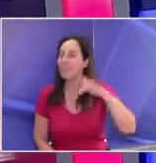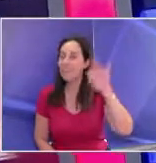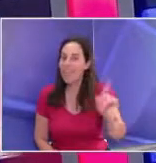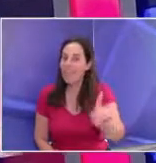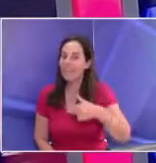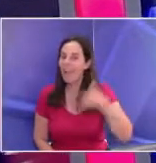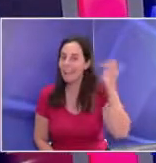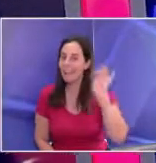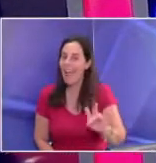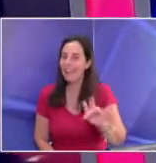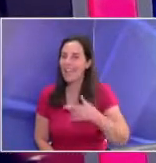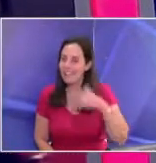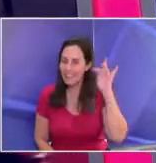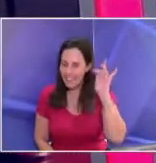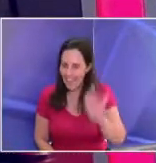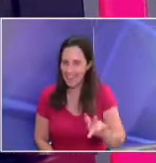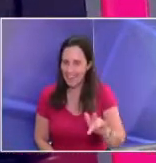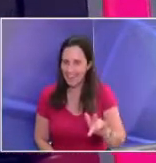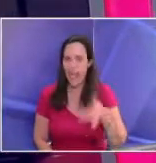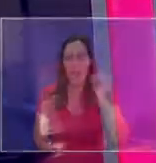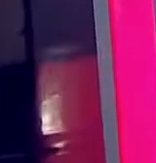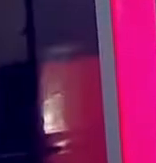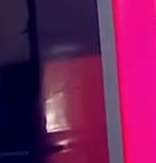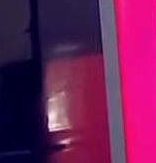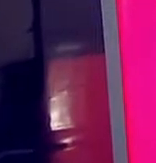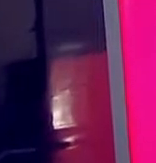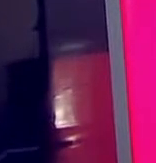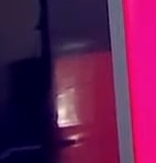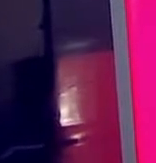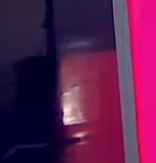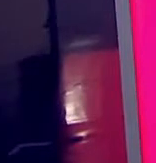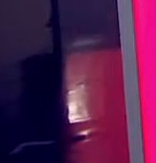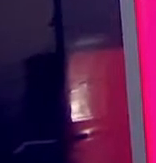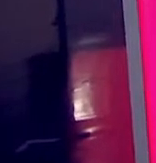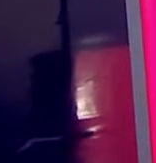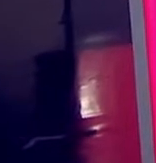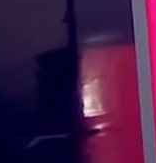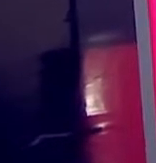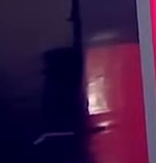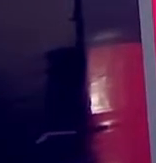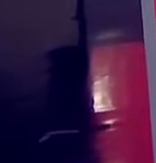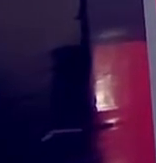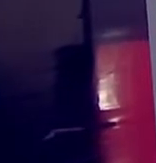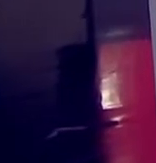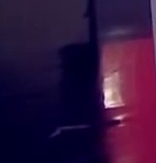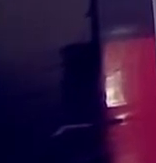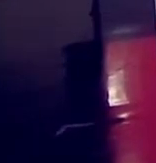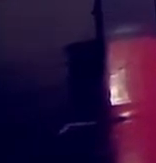נגד, הייתי נגד, הייתי נגד המשפט של אולמרט. אני אמרתי שהשחיתות של אולמרט הייתה